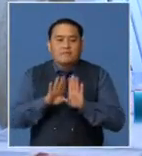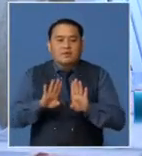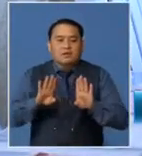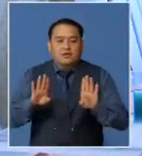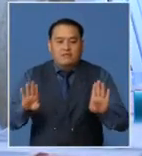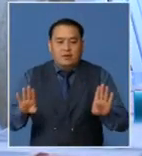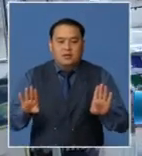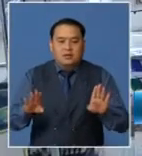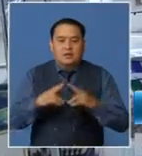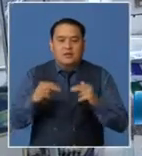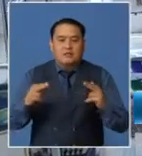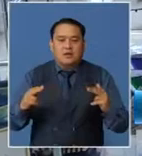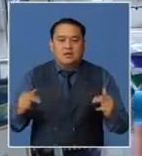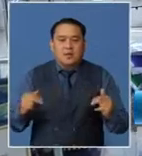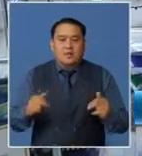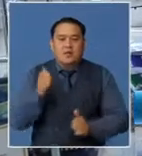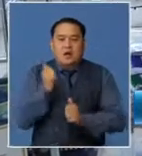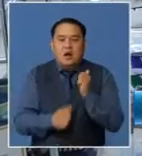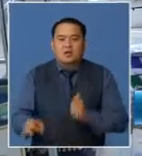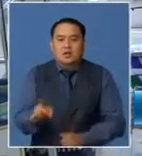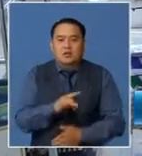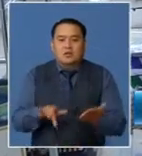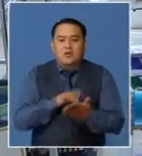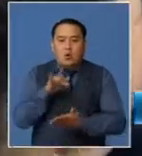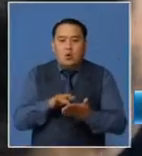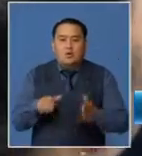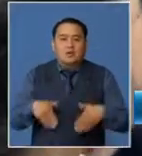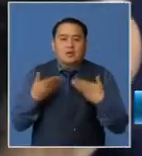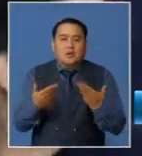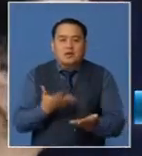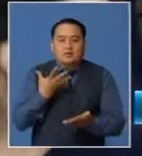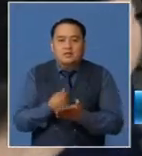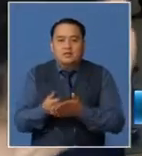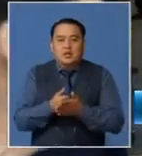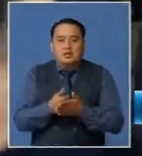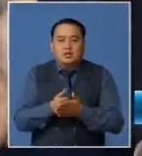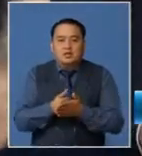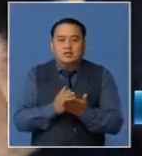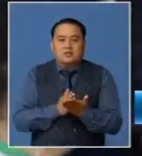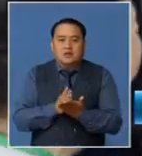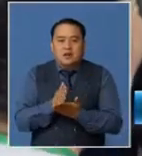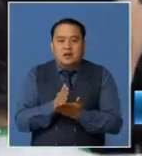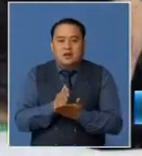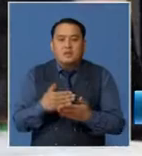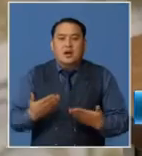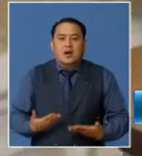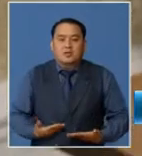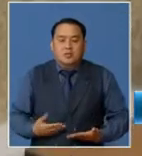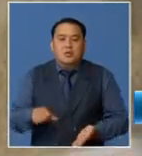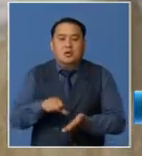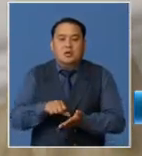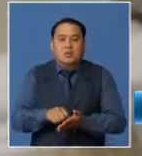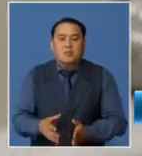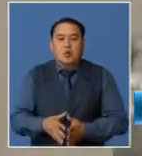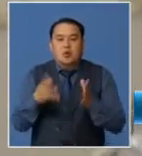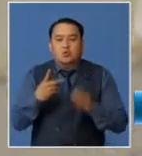выставке «Фойе Дворца культуры». Каждый район и город предоставил свои достижения в этой сфере. В ЖТСУ проживают представители